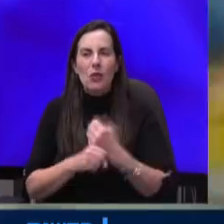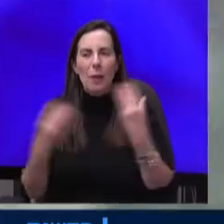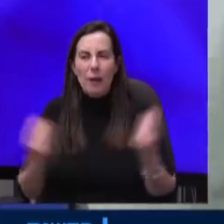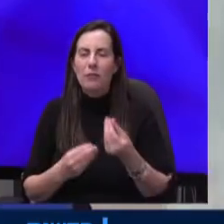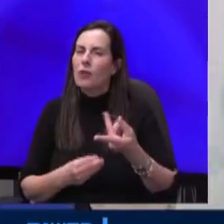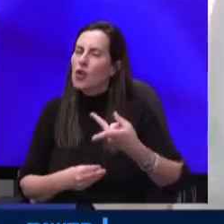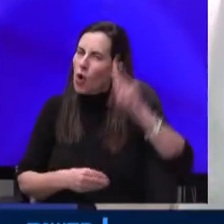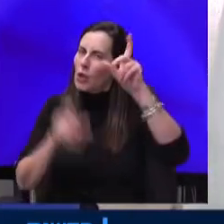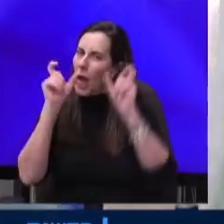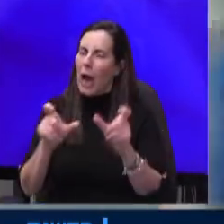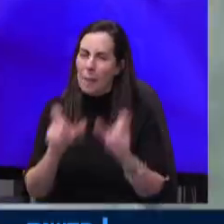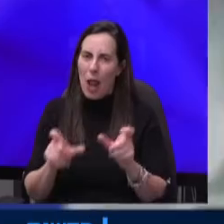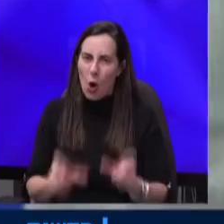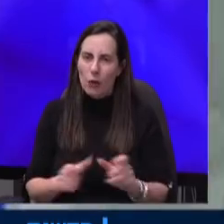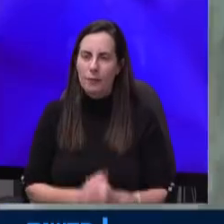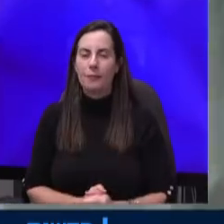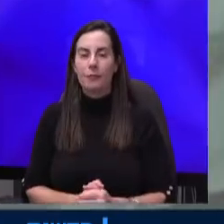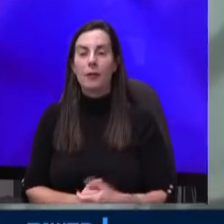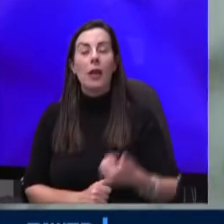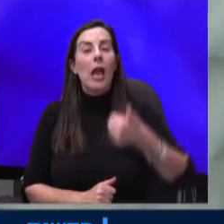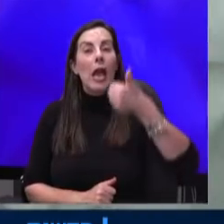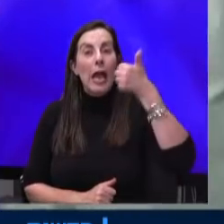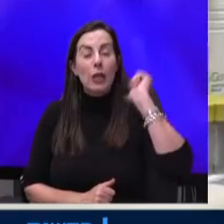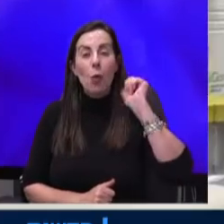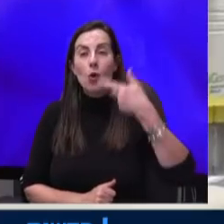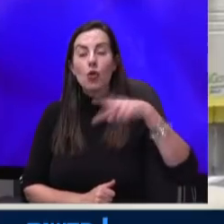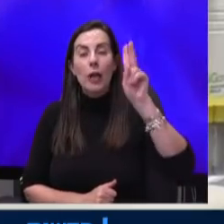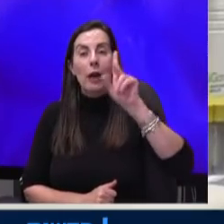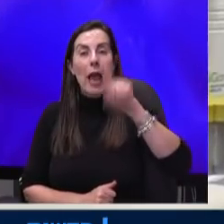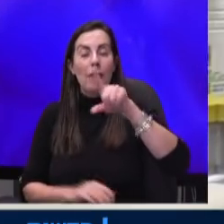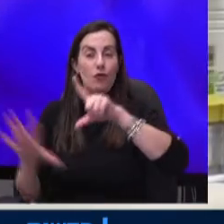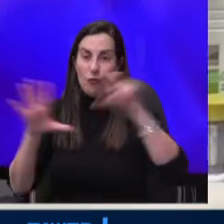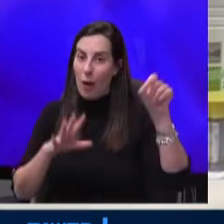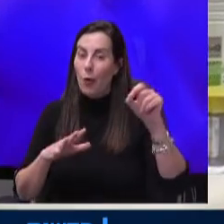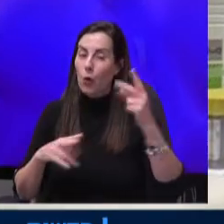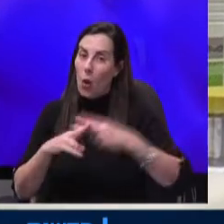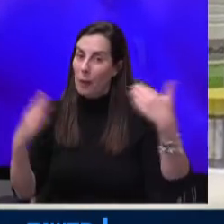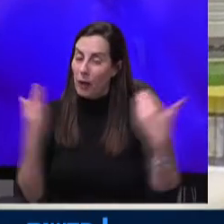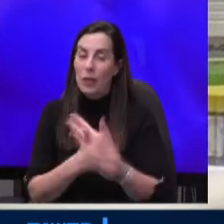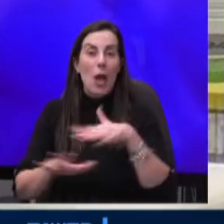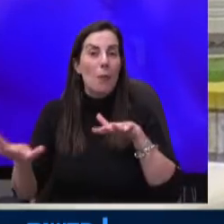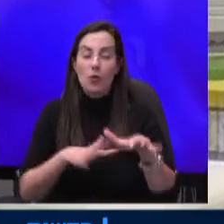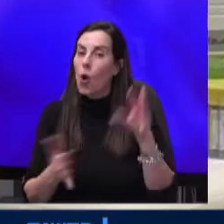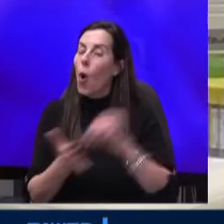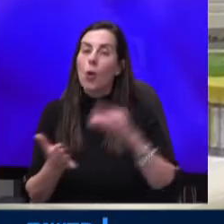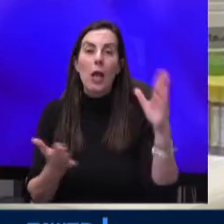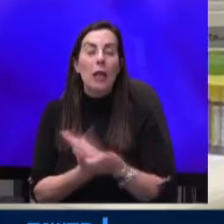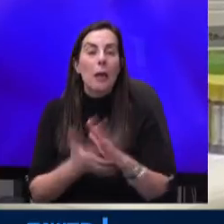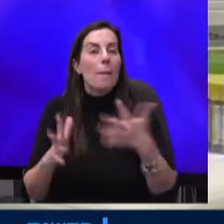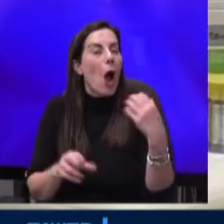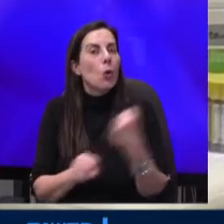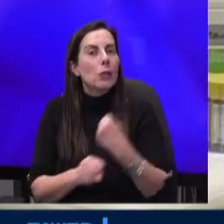מגבלות. אתמול התגלו יותר מ-1,700 מאומתים חדשים, והממשלה טרם החליטה על צעדים נוספים לבלימת